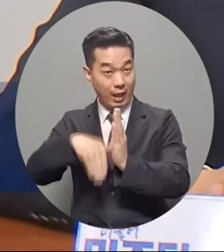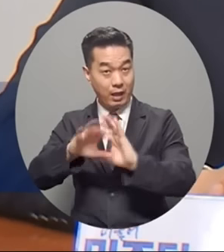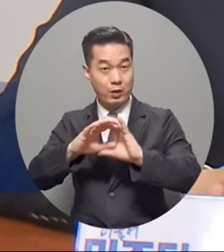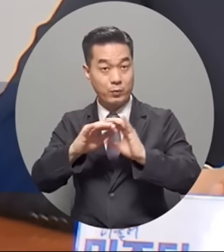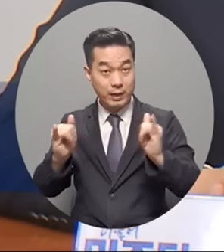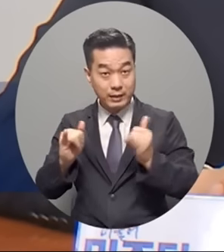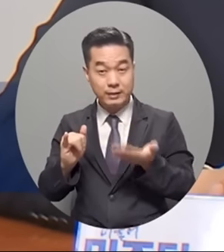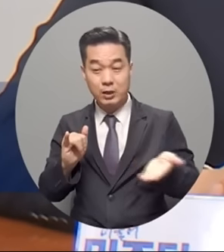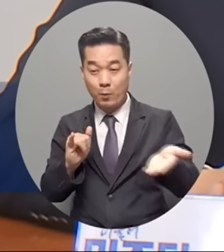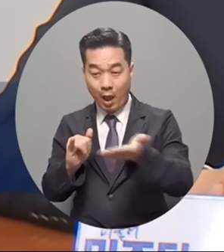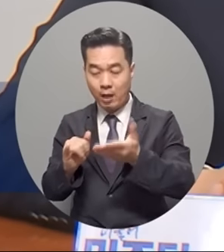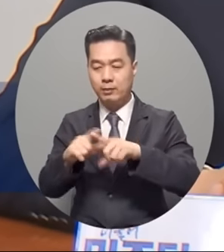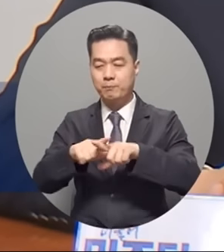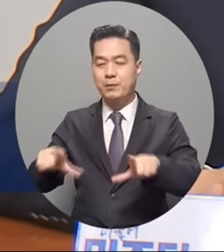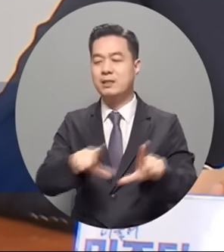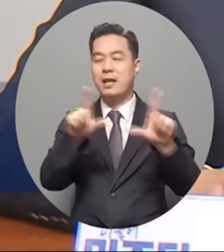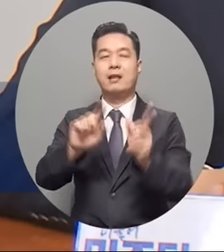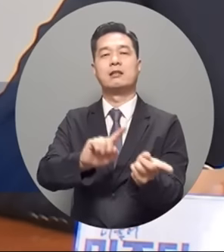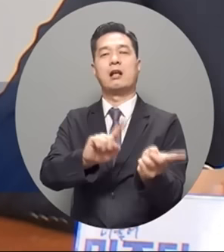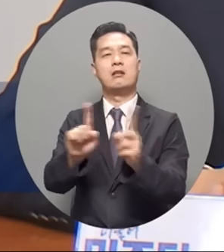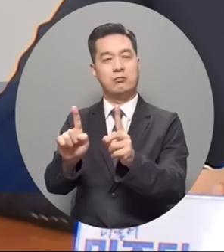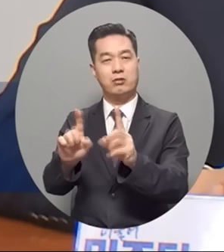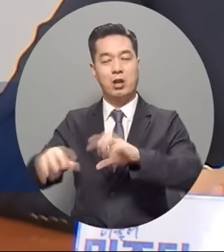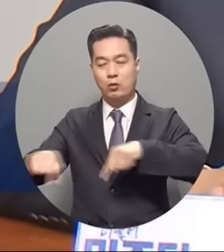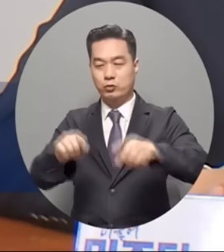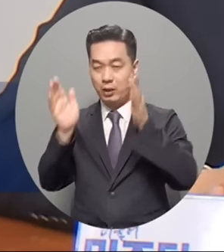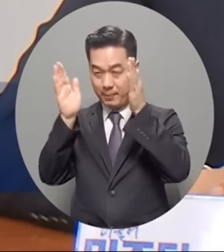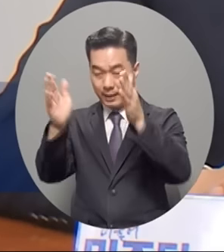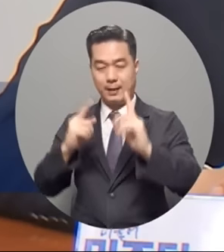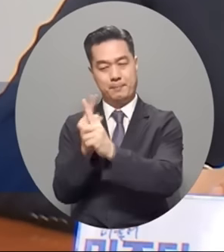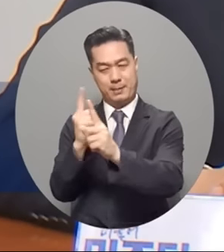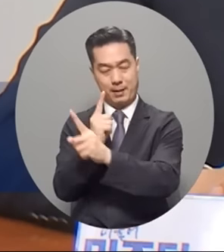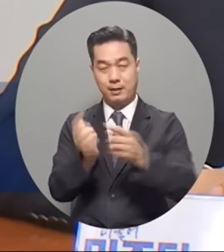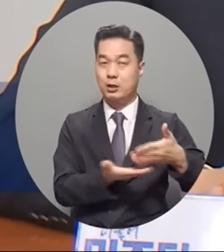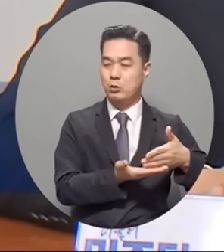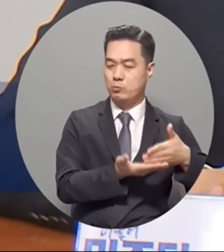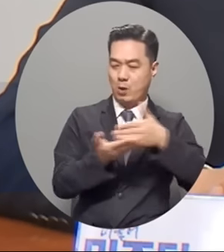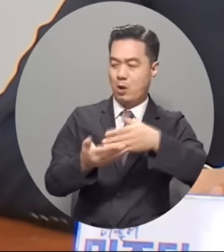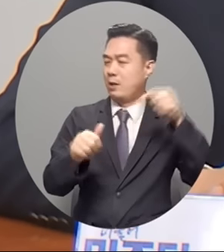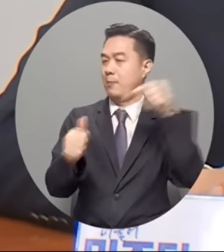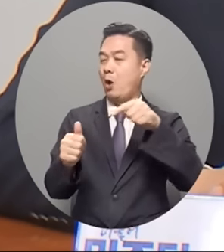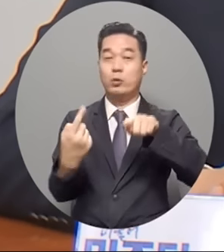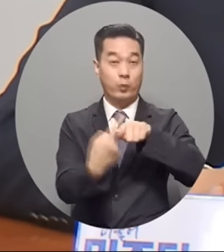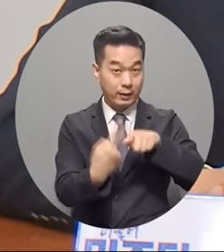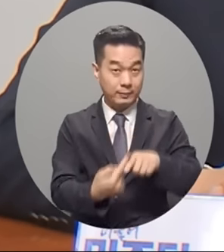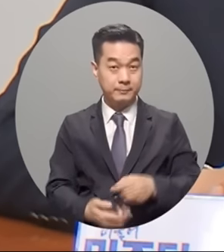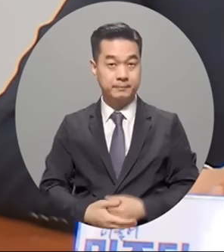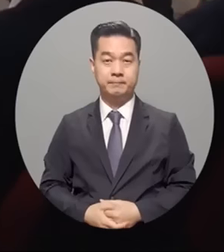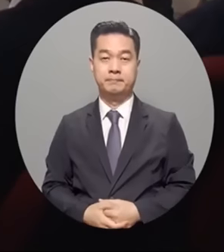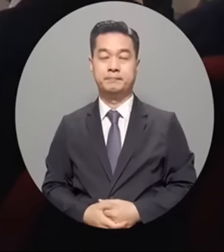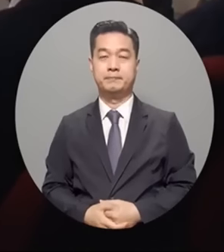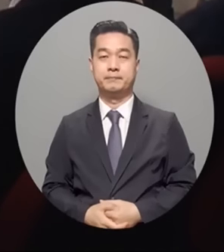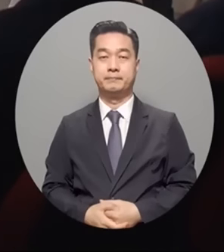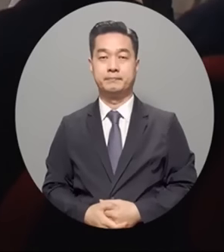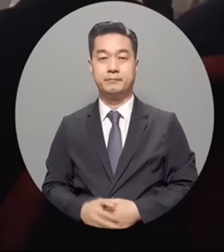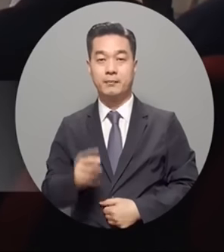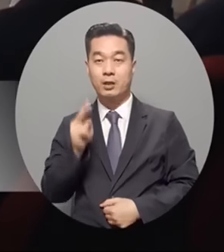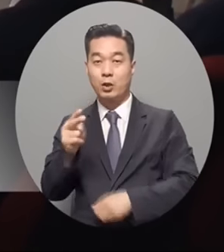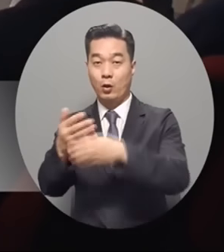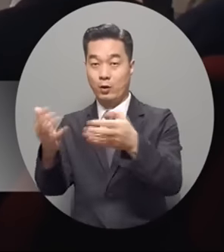국민들께서는 민생을 살려라, 국정 기조를 전환하라고 명하셨습니다. 여당인